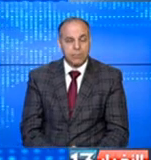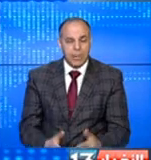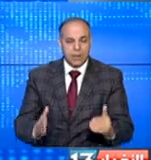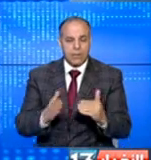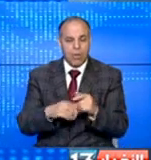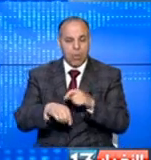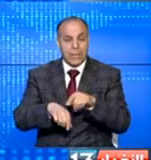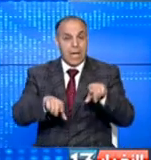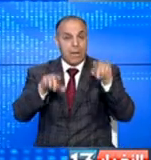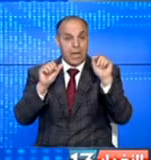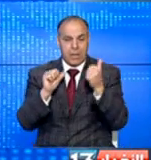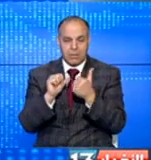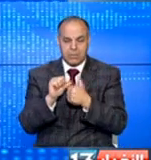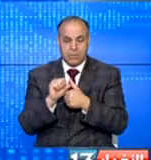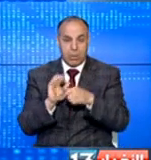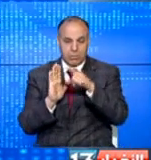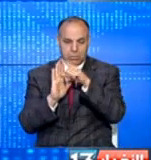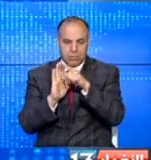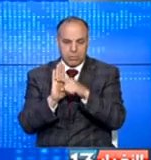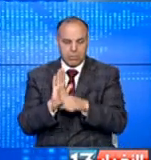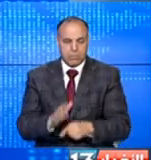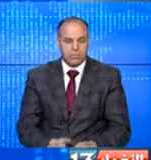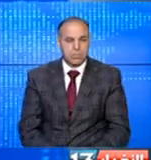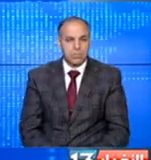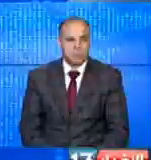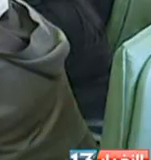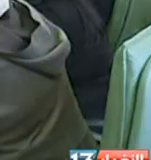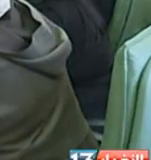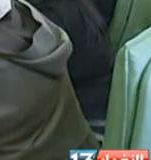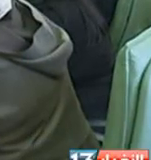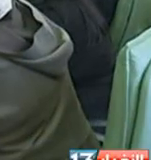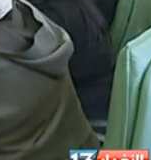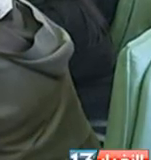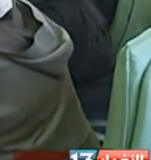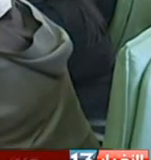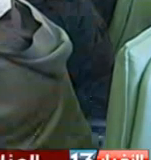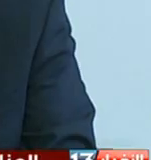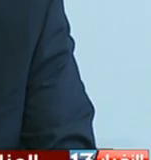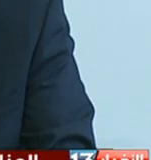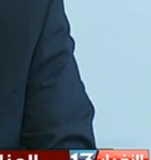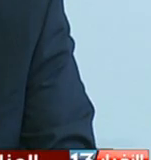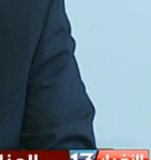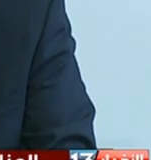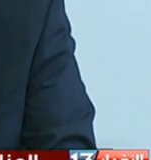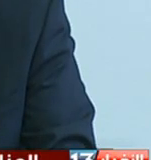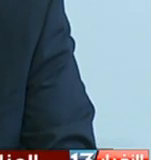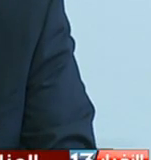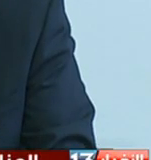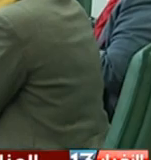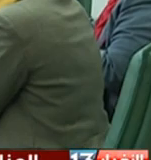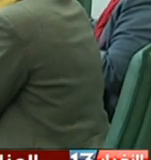نهاية الموعد الإخباري مشاهدينا الكرام، وهذا تذكير بالعناوين. وزارة الصحة تجدد تأكيد